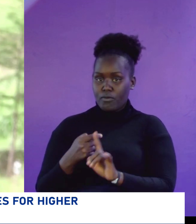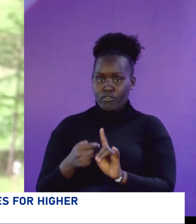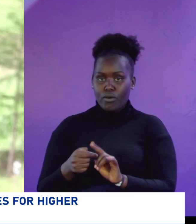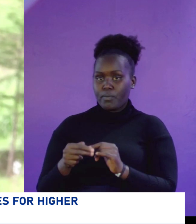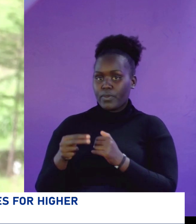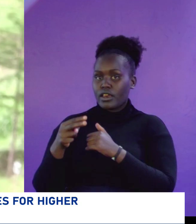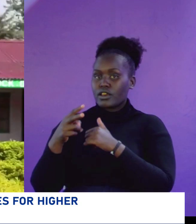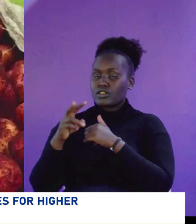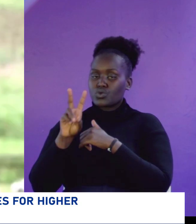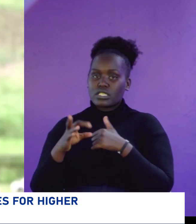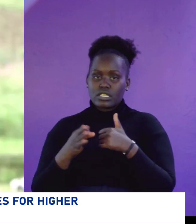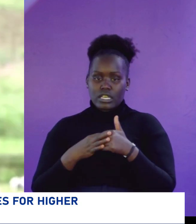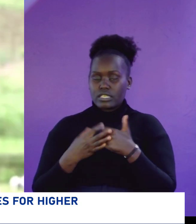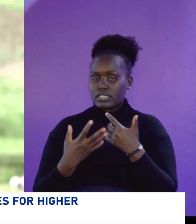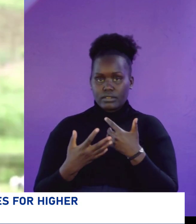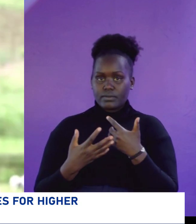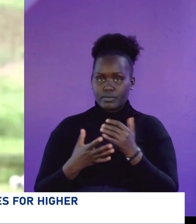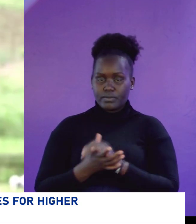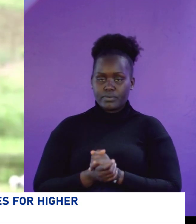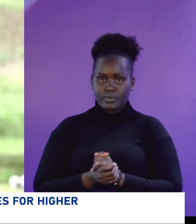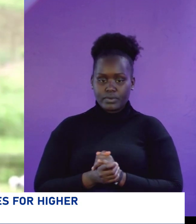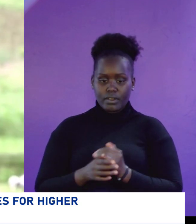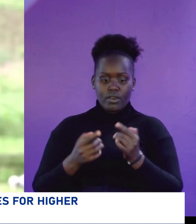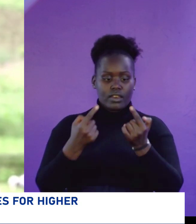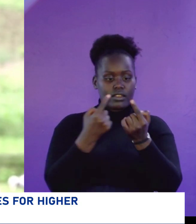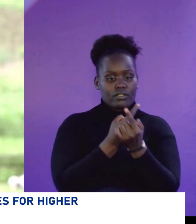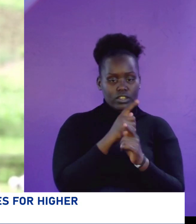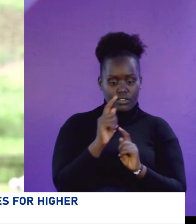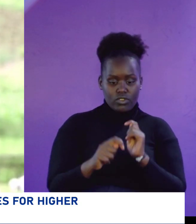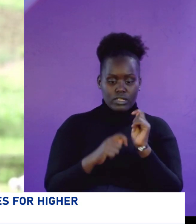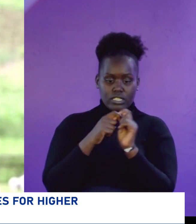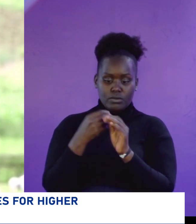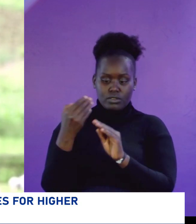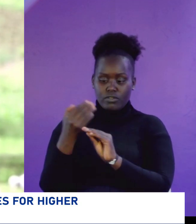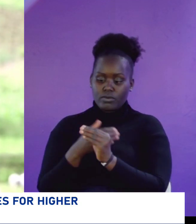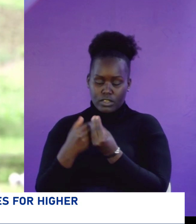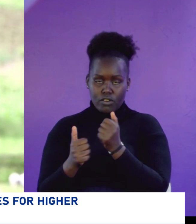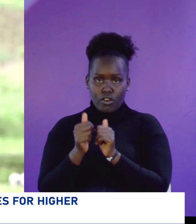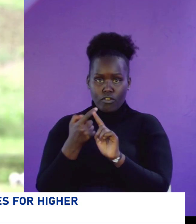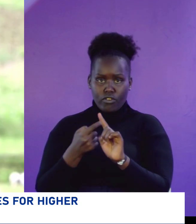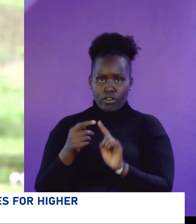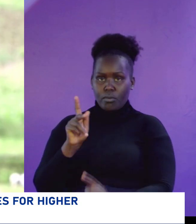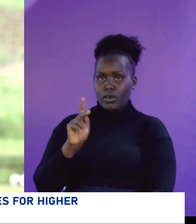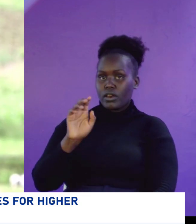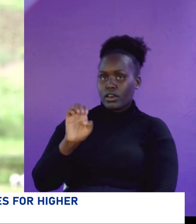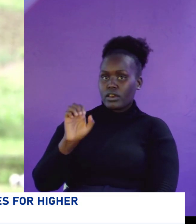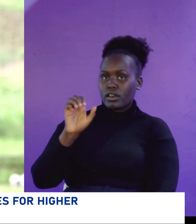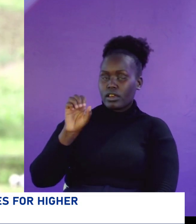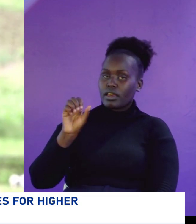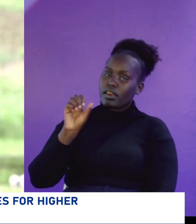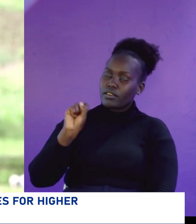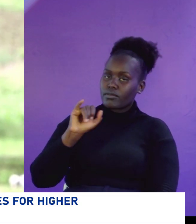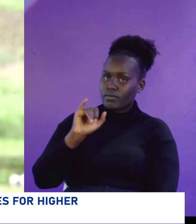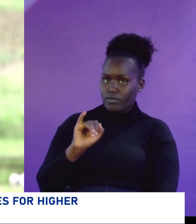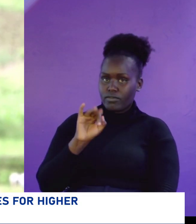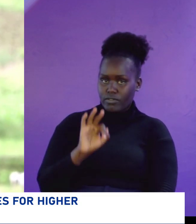mpaka 32. Aina mingi ya viazi imerelisiwa na KEPHIS, lakini adoption kwa ukulima bado